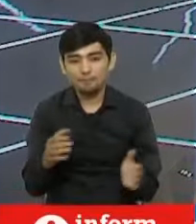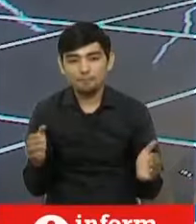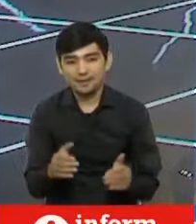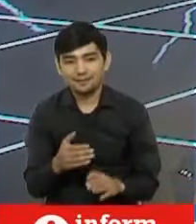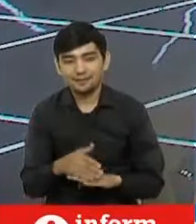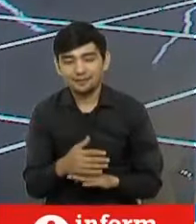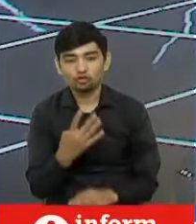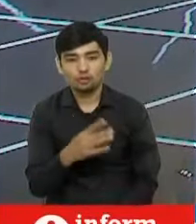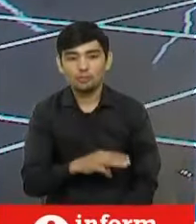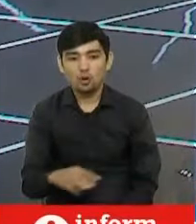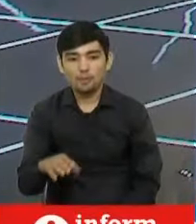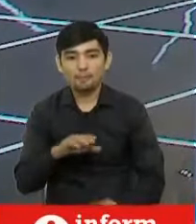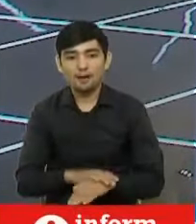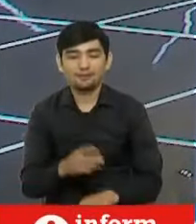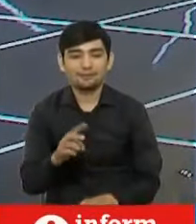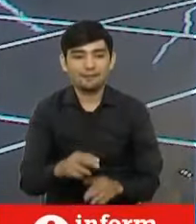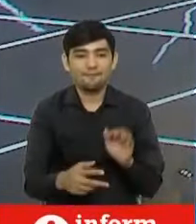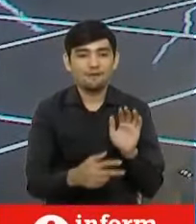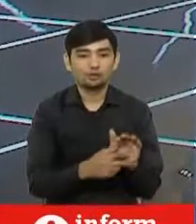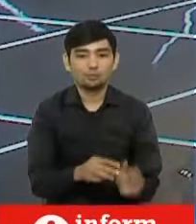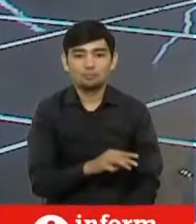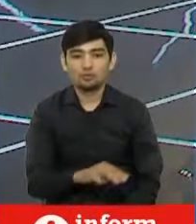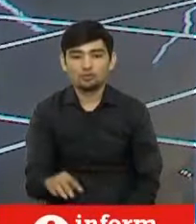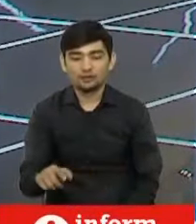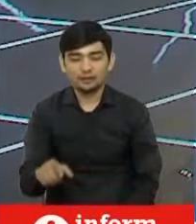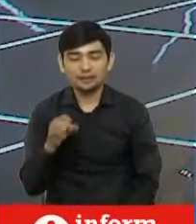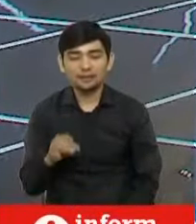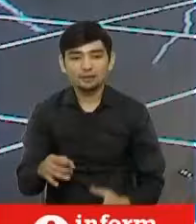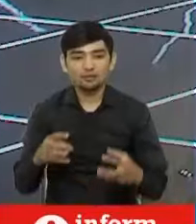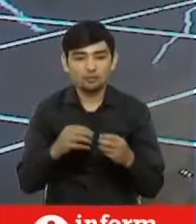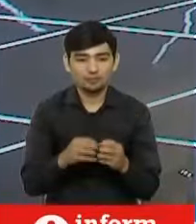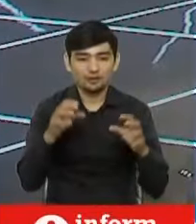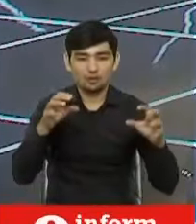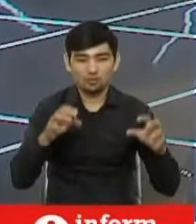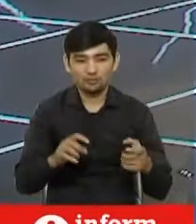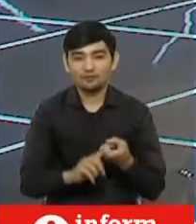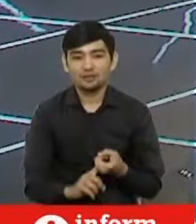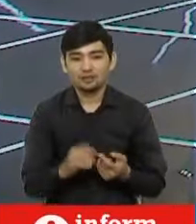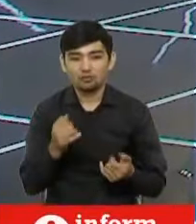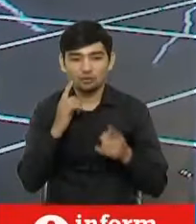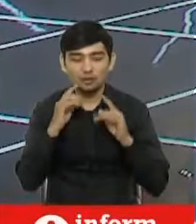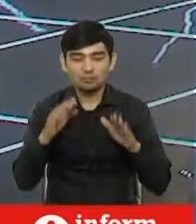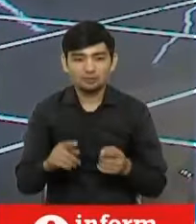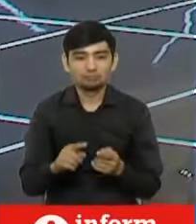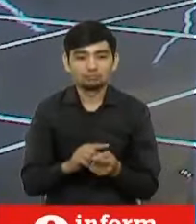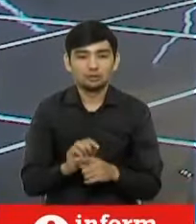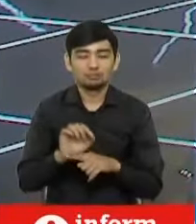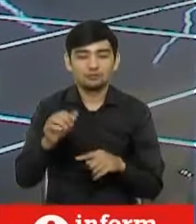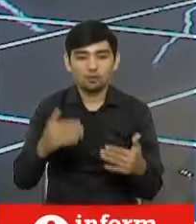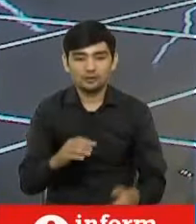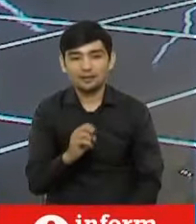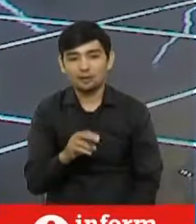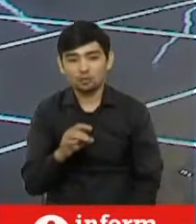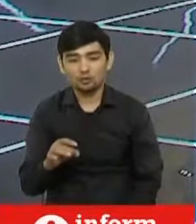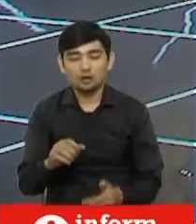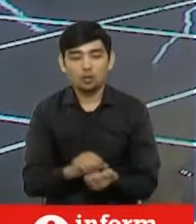миллион, банктер үшін 8 миллион теңгені құрайды. Айта кету керек, заң жобасы бүгін мәжіліске қайтарылды, себебі сенаторлар